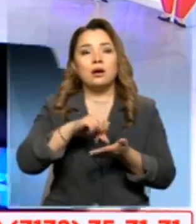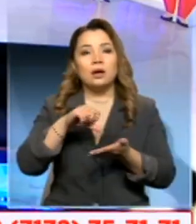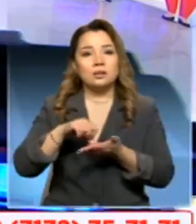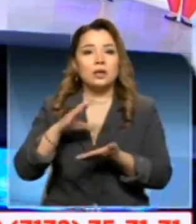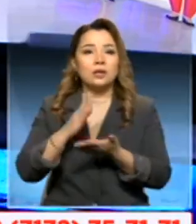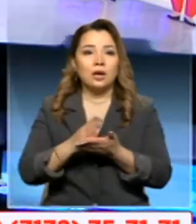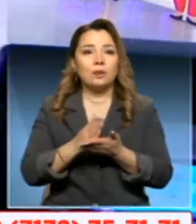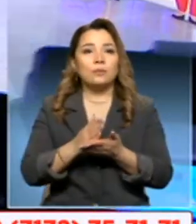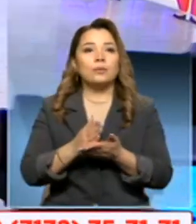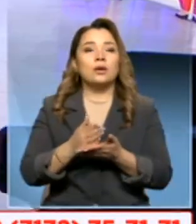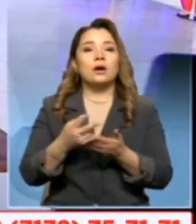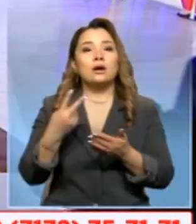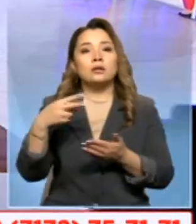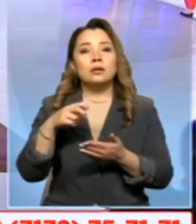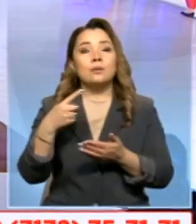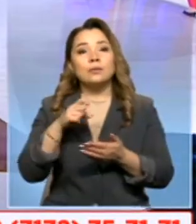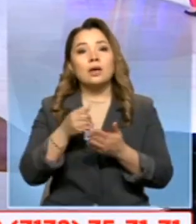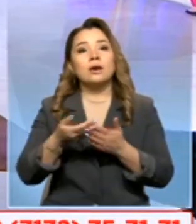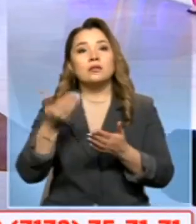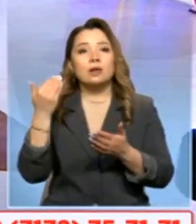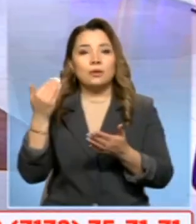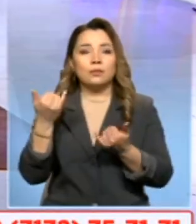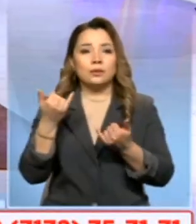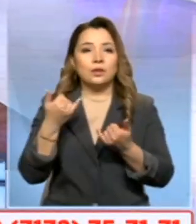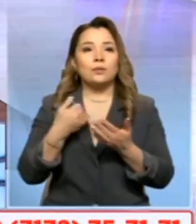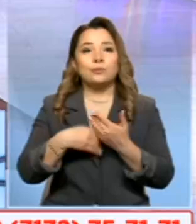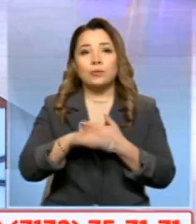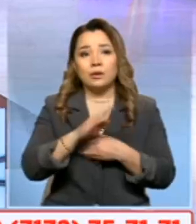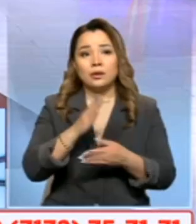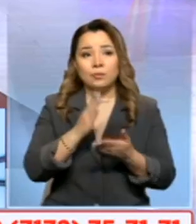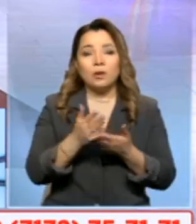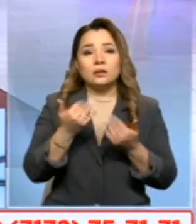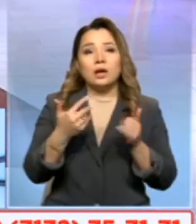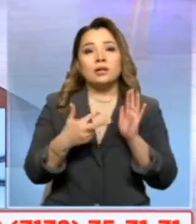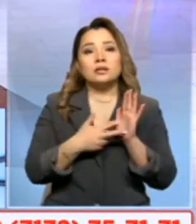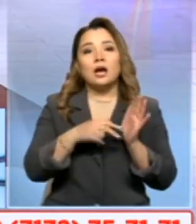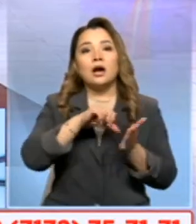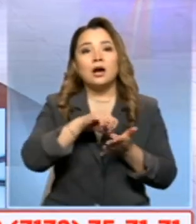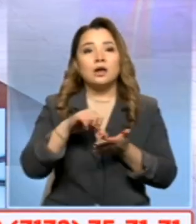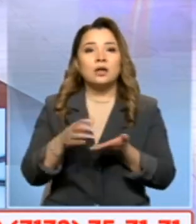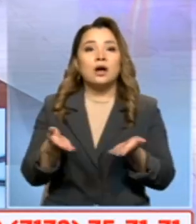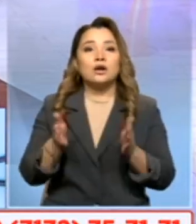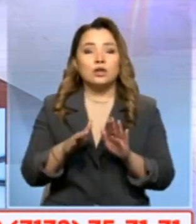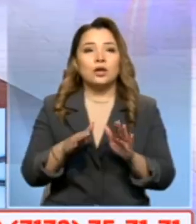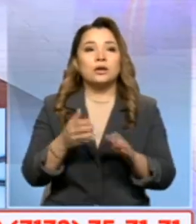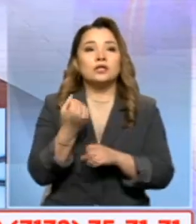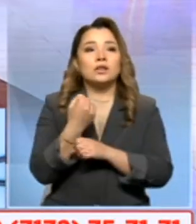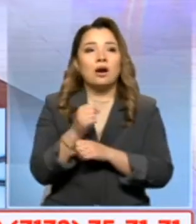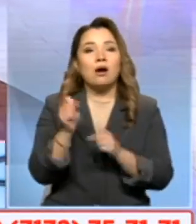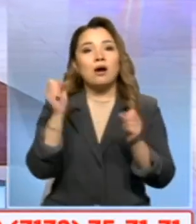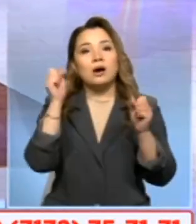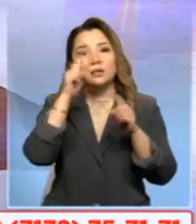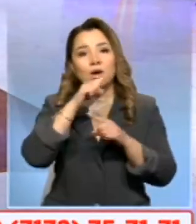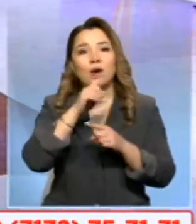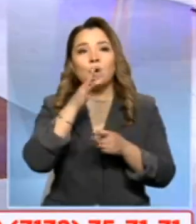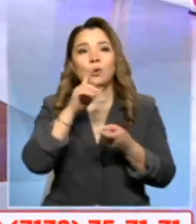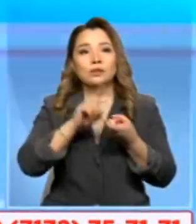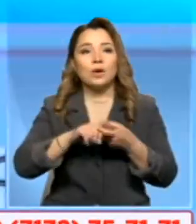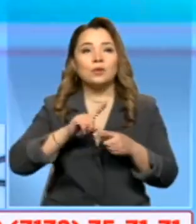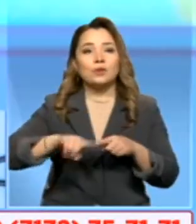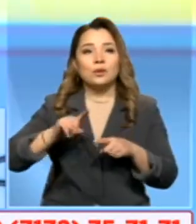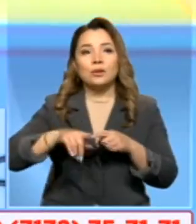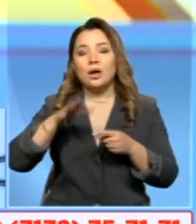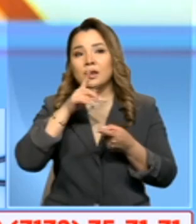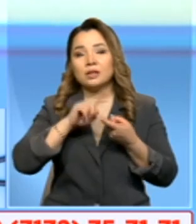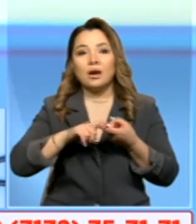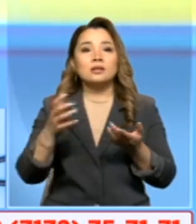қатысушы алдың қаптада жобамен қош айтысты. Енді біздің 8 қатысушының ішінде жеңімпаздарды анықтайтын уақыт жақындап